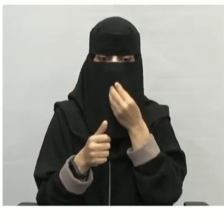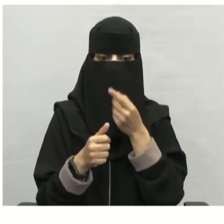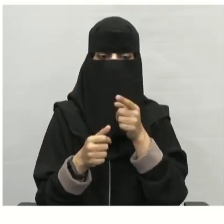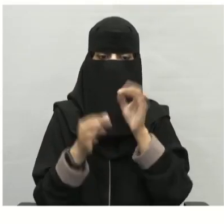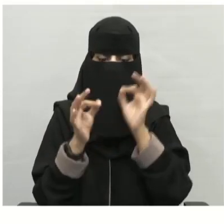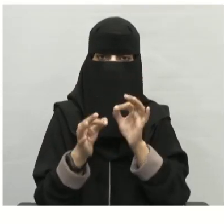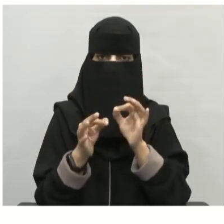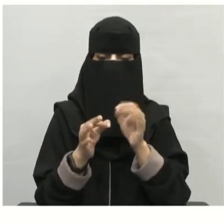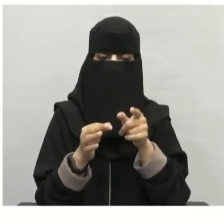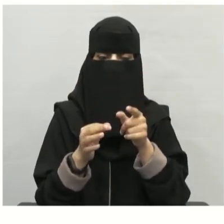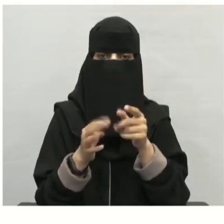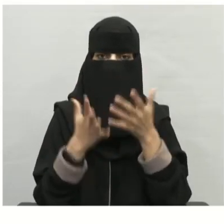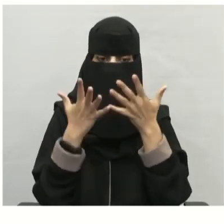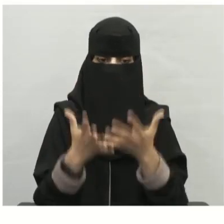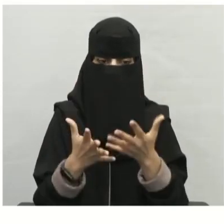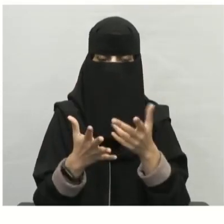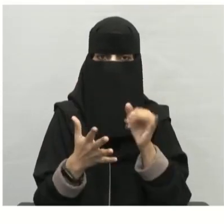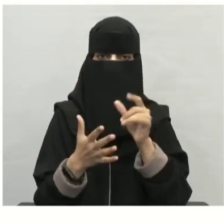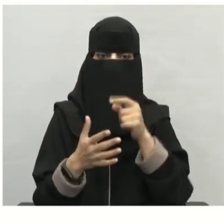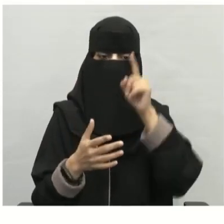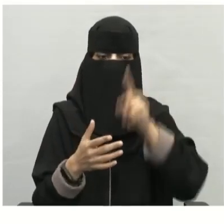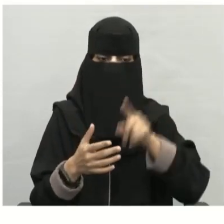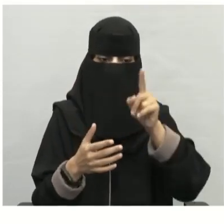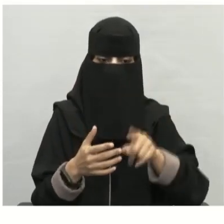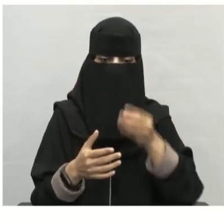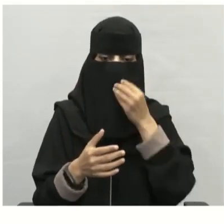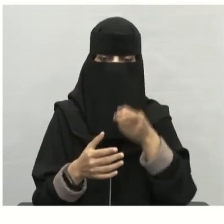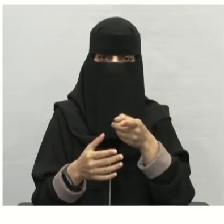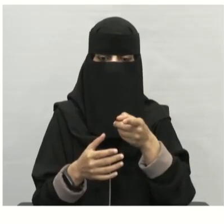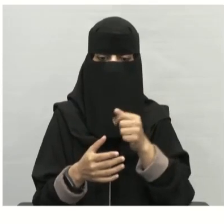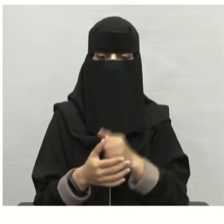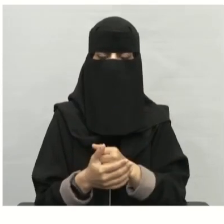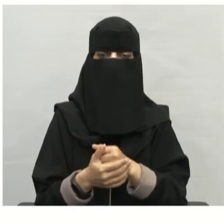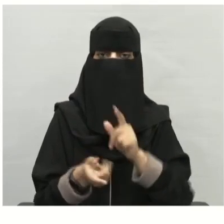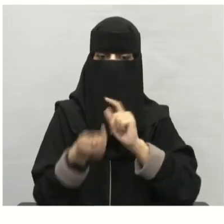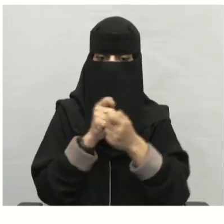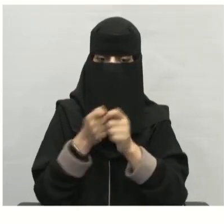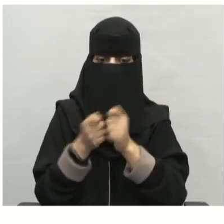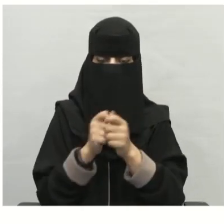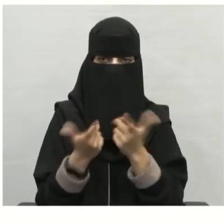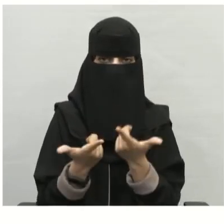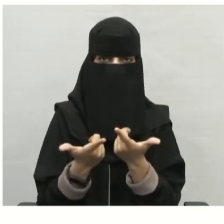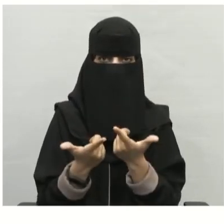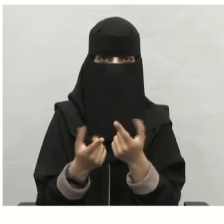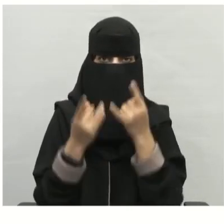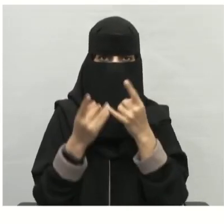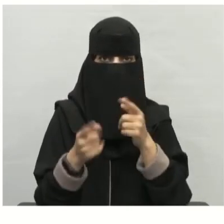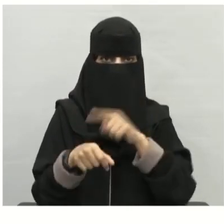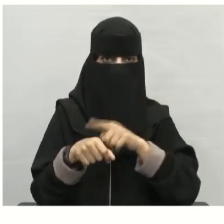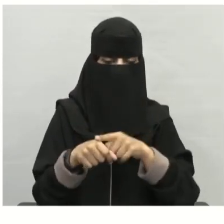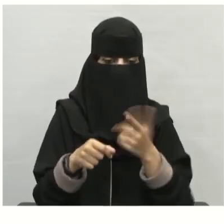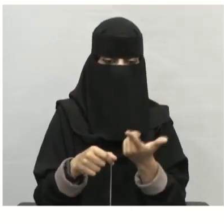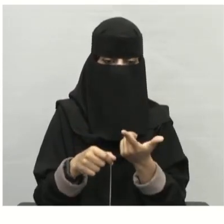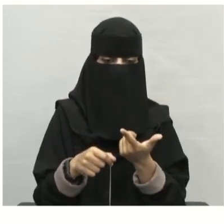الوجبات الدسمه يوميا على الغداء او العشاء كيف احول هذه العاده الى جيده عاد